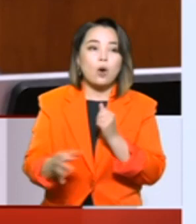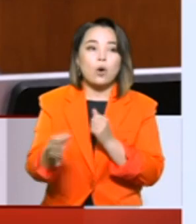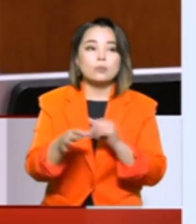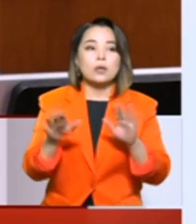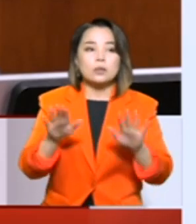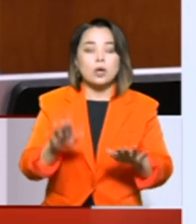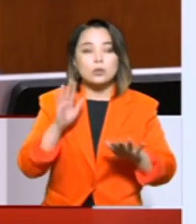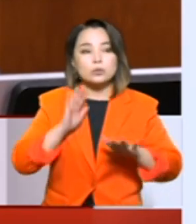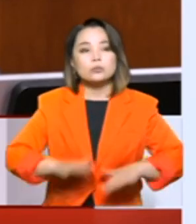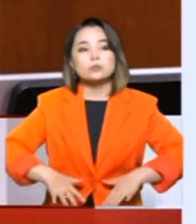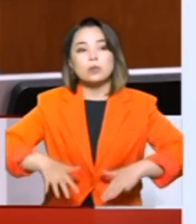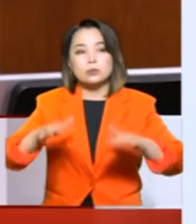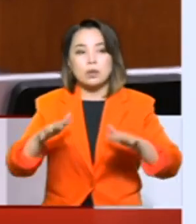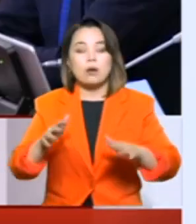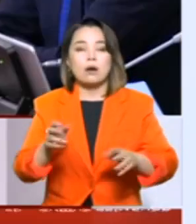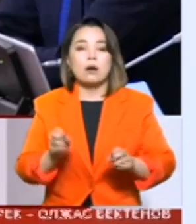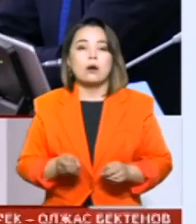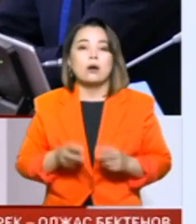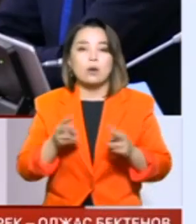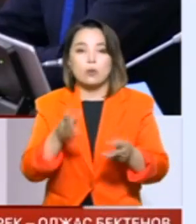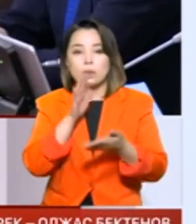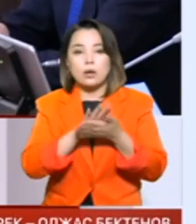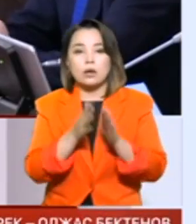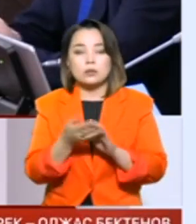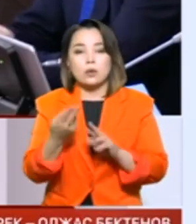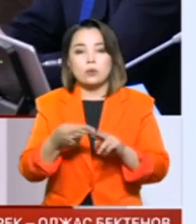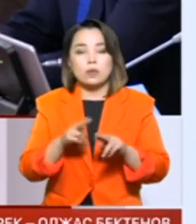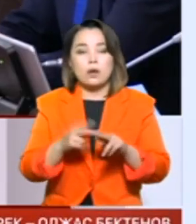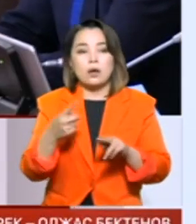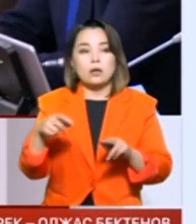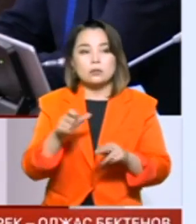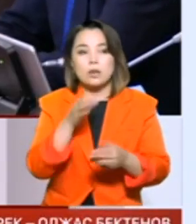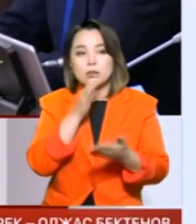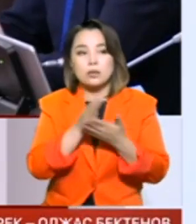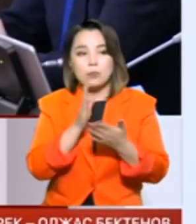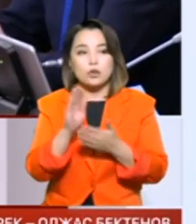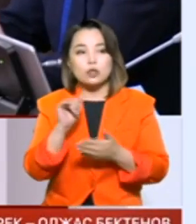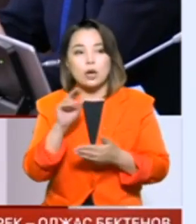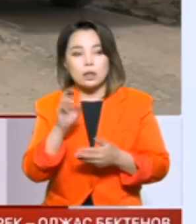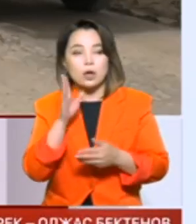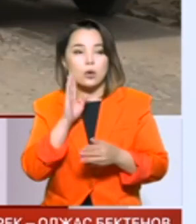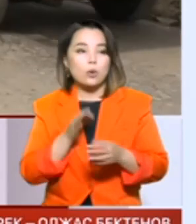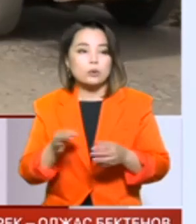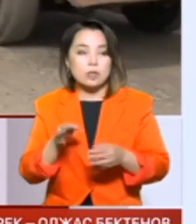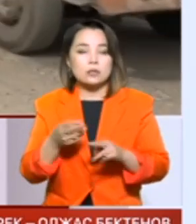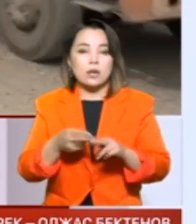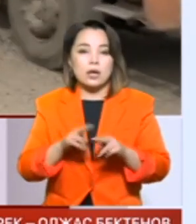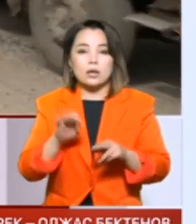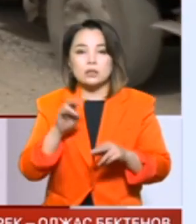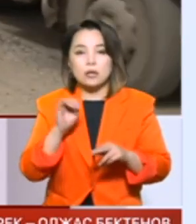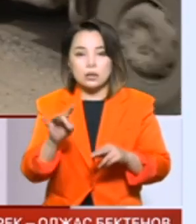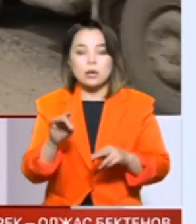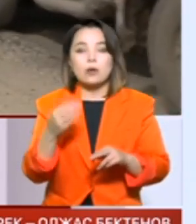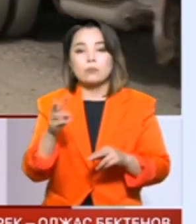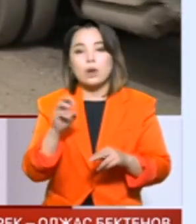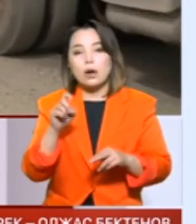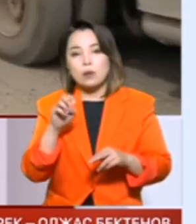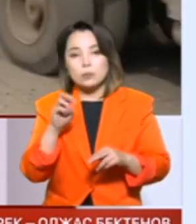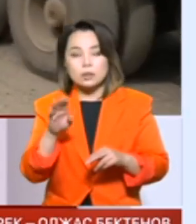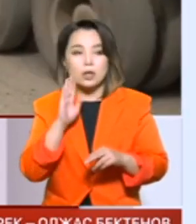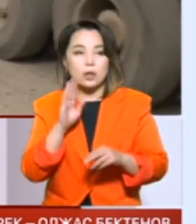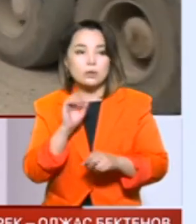облысында су тасқынының қауіпті кезеңі осы апта күтіліп отырып, қазір Жайық өзенінің деңгейі Индербор және Махамбет